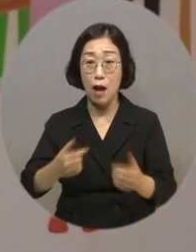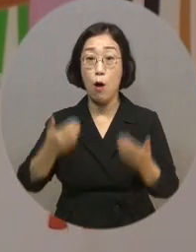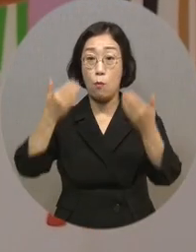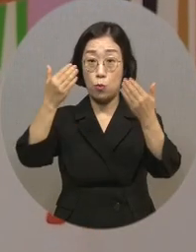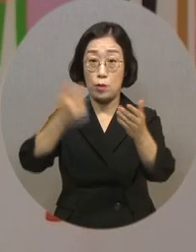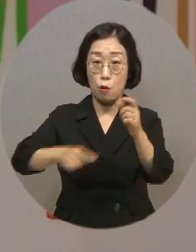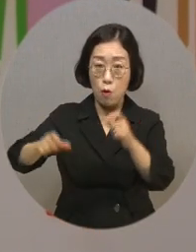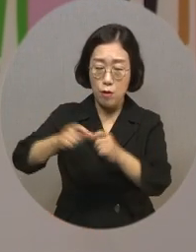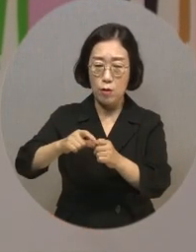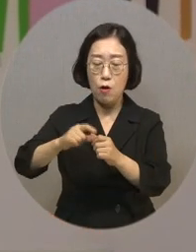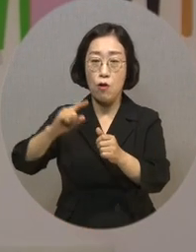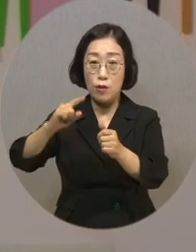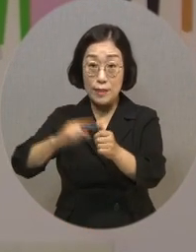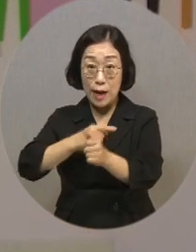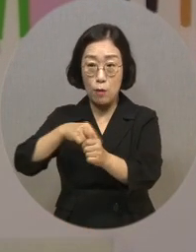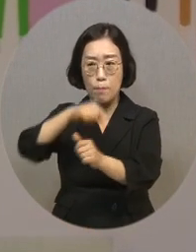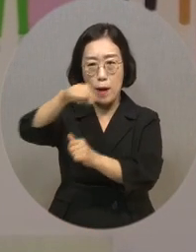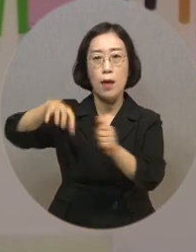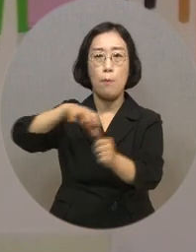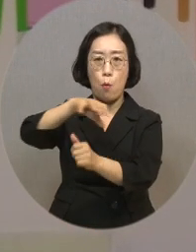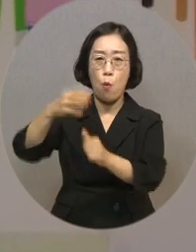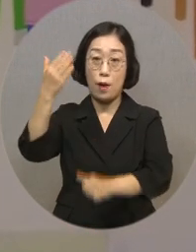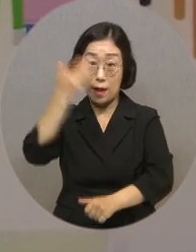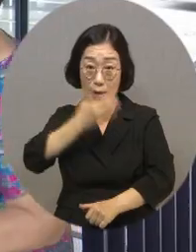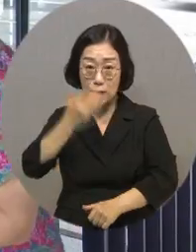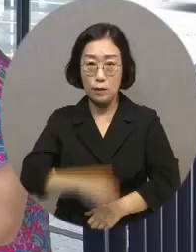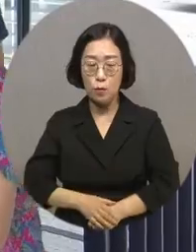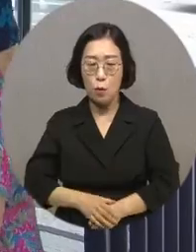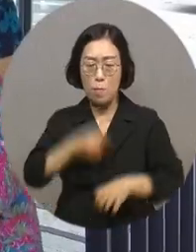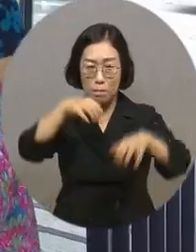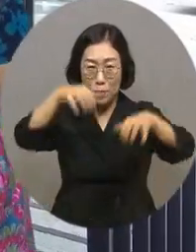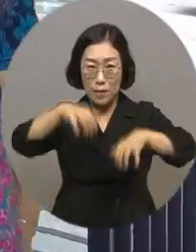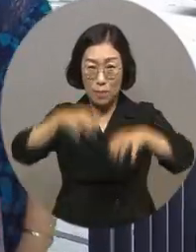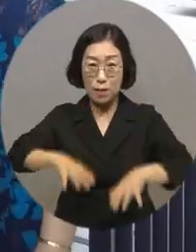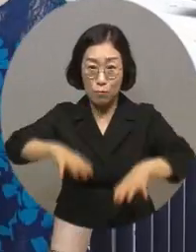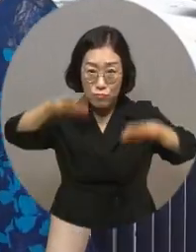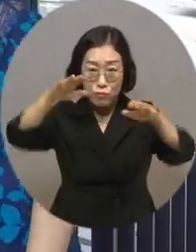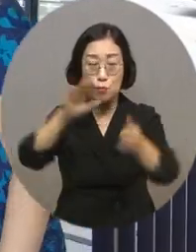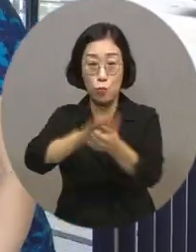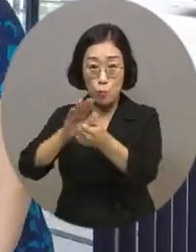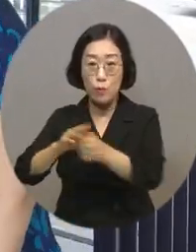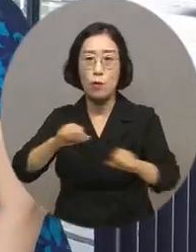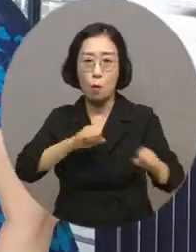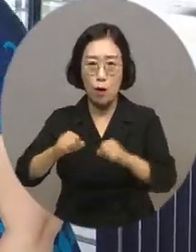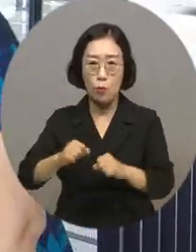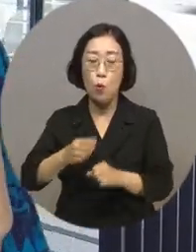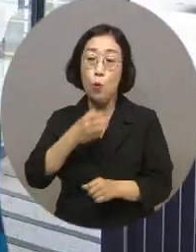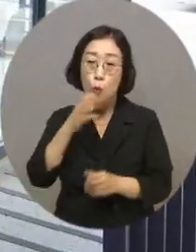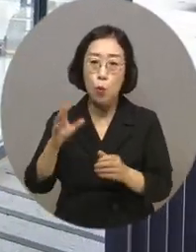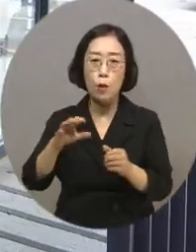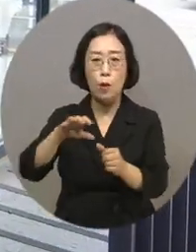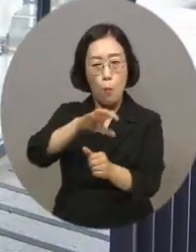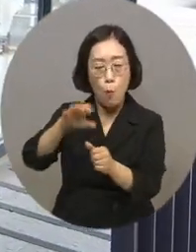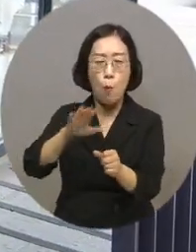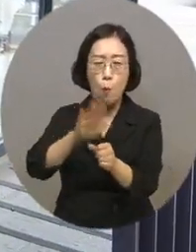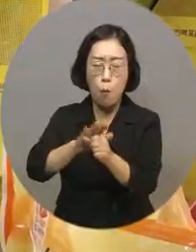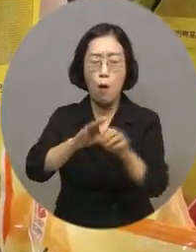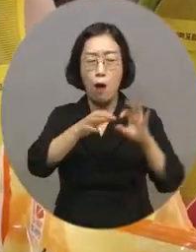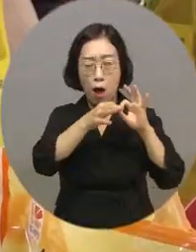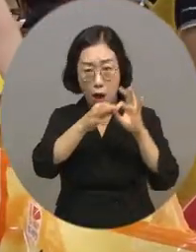그동안 자연보호활동, 수혜지구 봉사활동, 지역 어르신들을 위한 활동도 지속해서